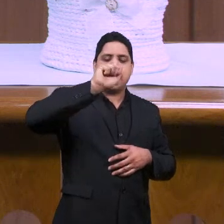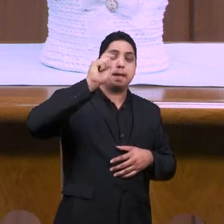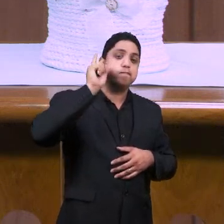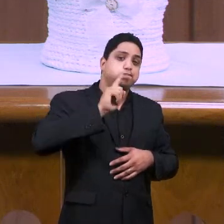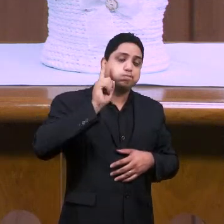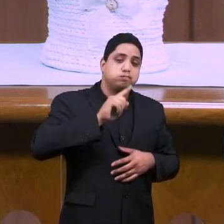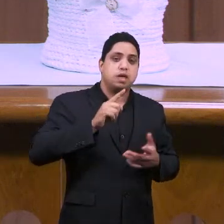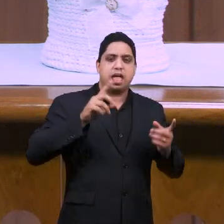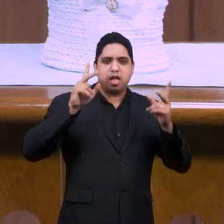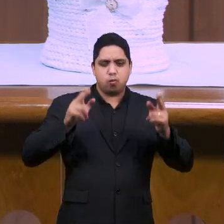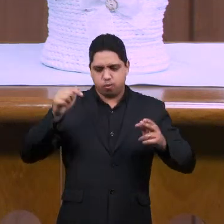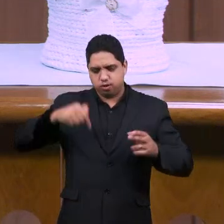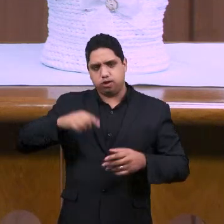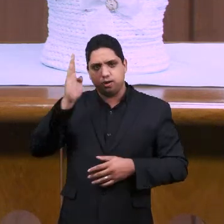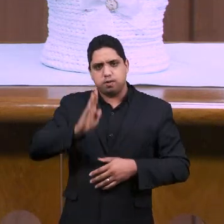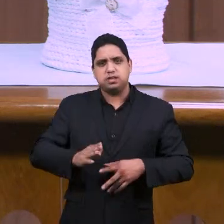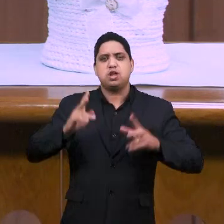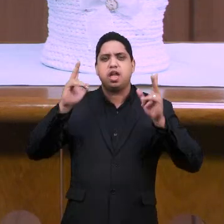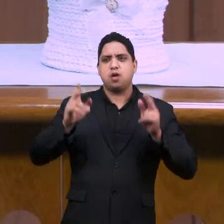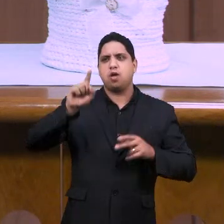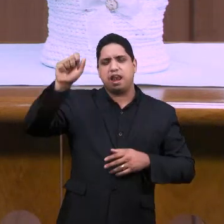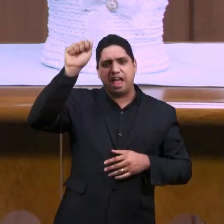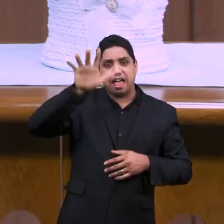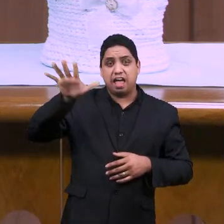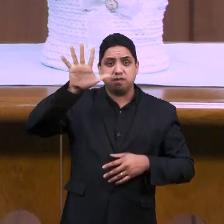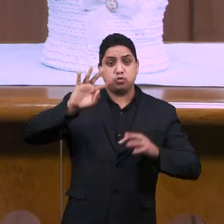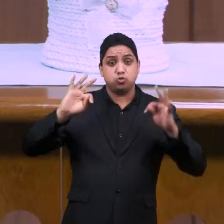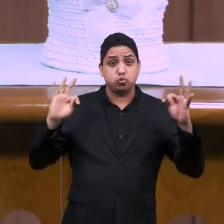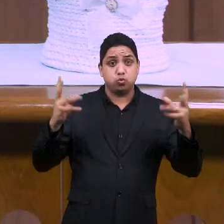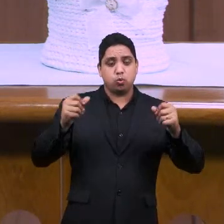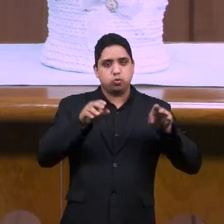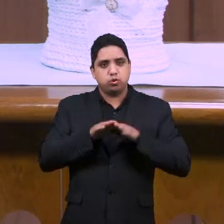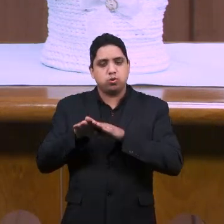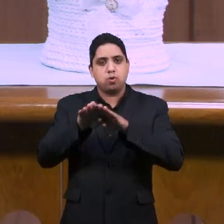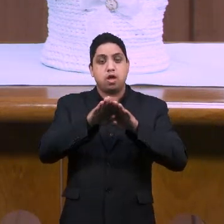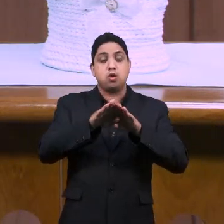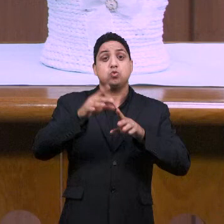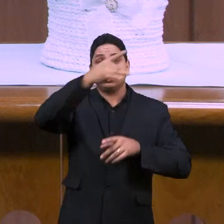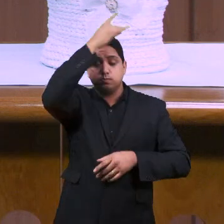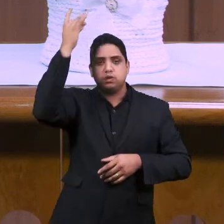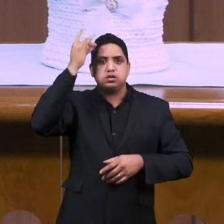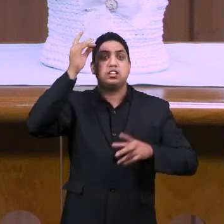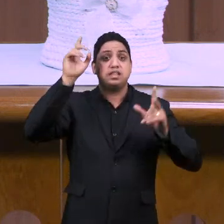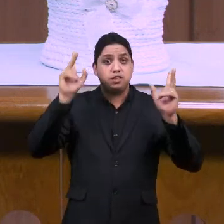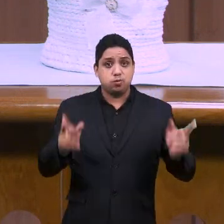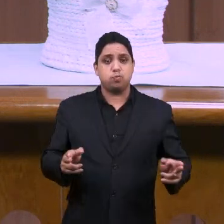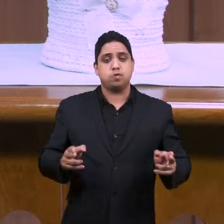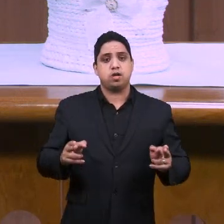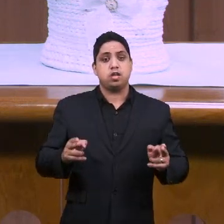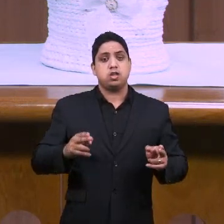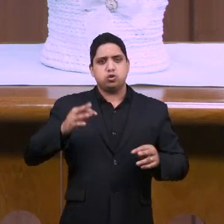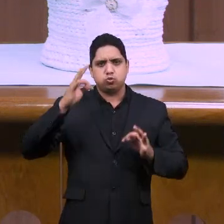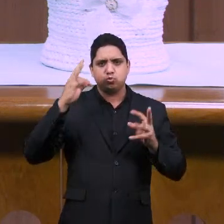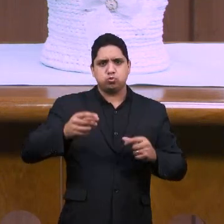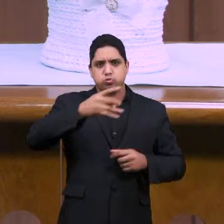c'est celle qui chante en Afrique, c'est celle qui chante en Afrique, c'est le même esprit. Et ce qui est dicté là